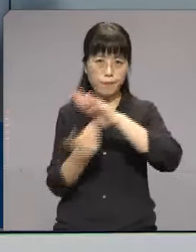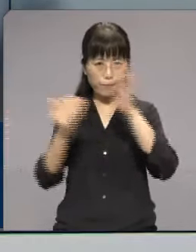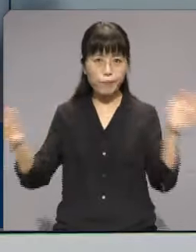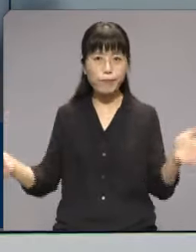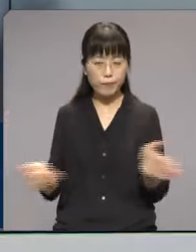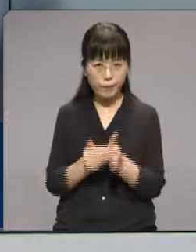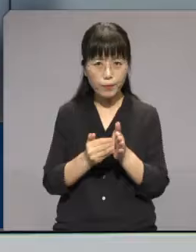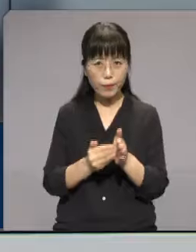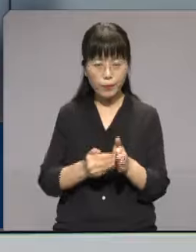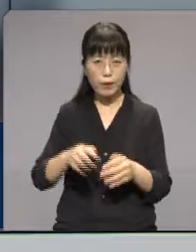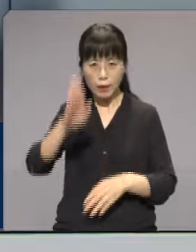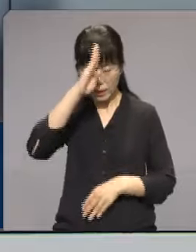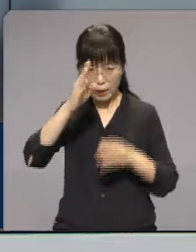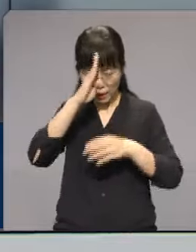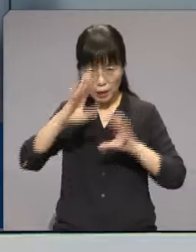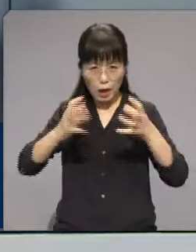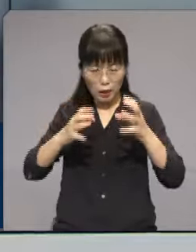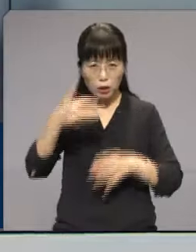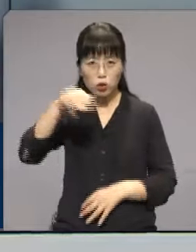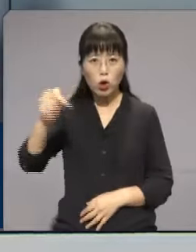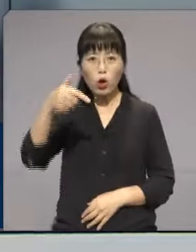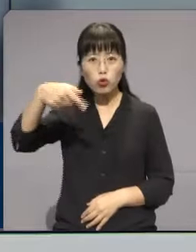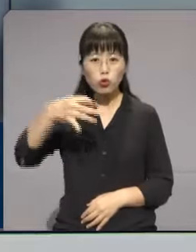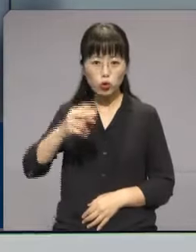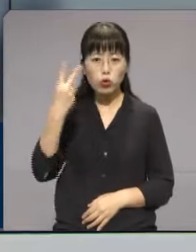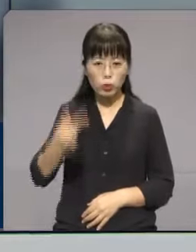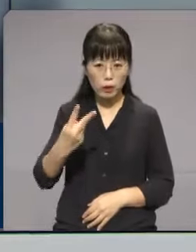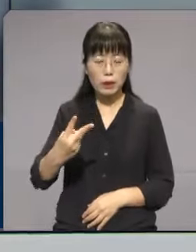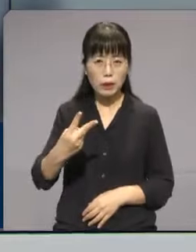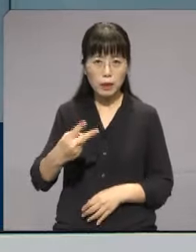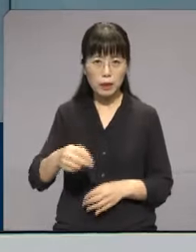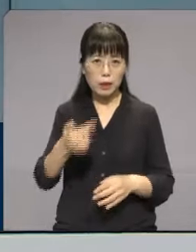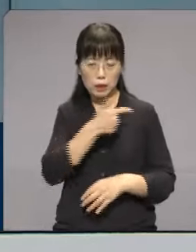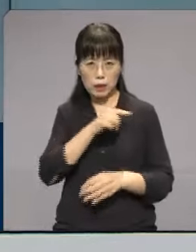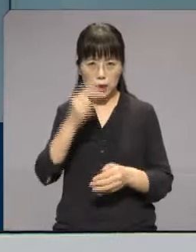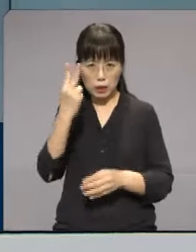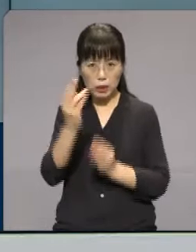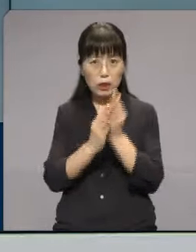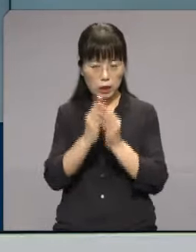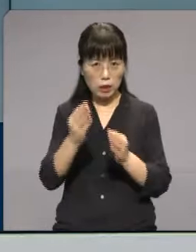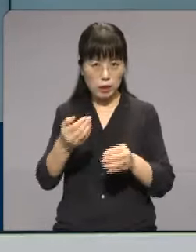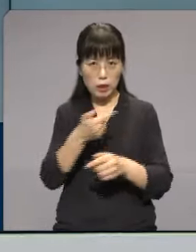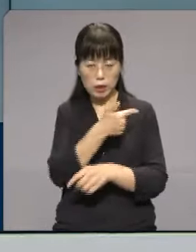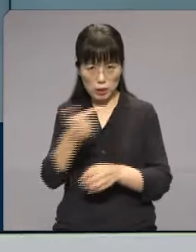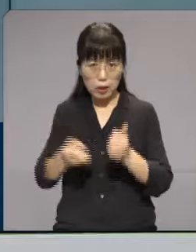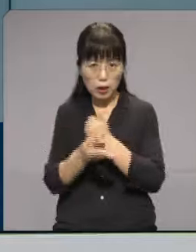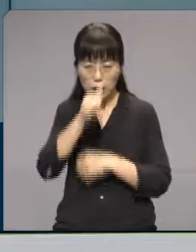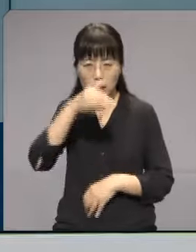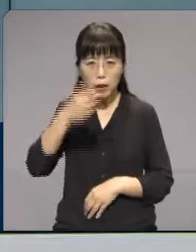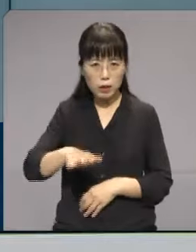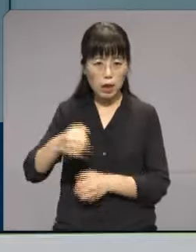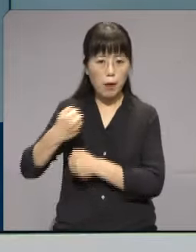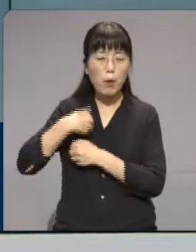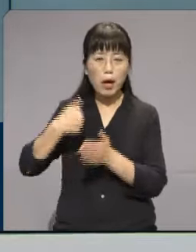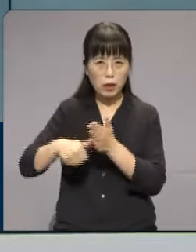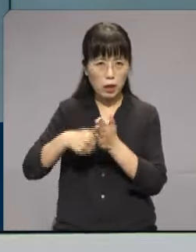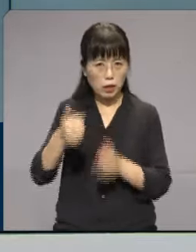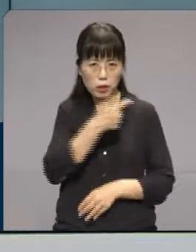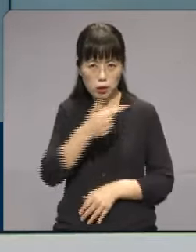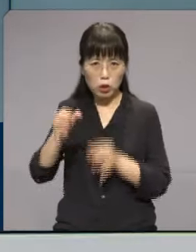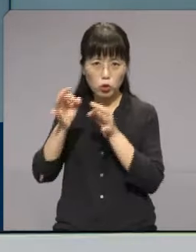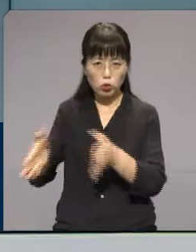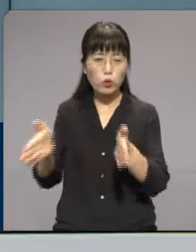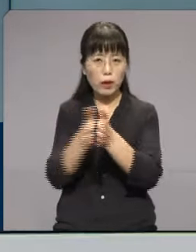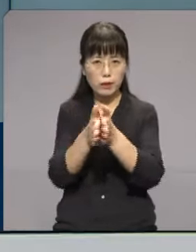성사시켰습니다. 이라크에 천궁2 미사일 26억 달러 분량을 공급하기로 한 건데 이에 맞춰 방산업계도 대대적인 투자에